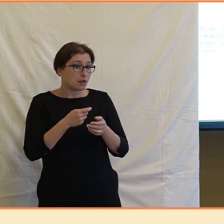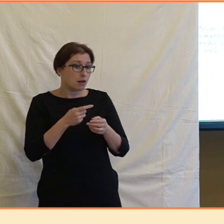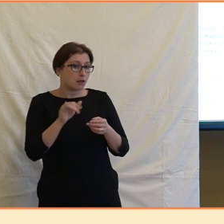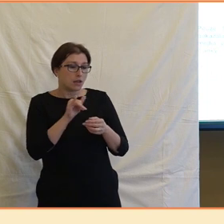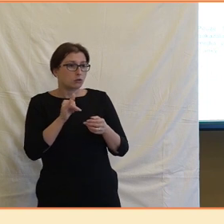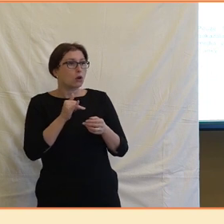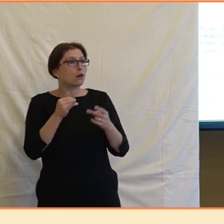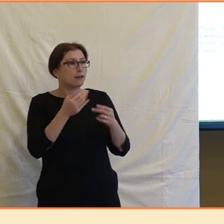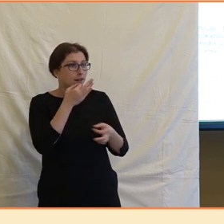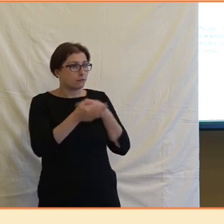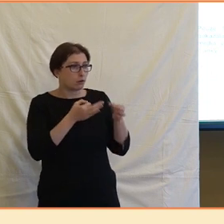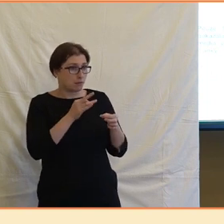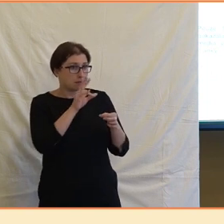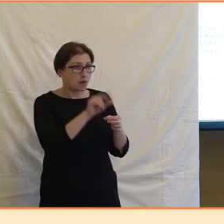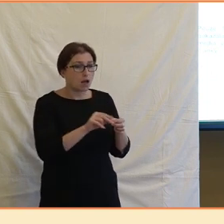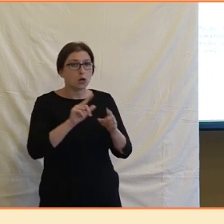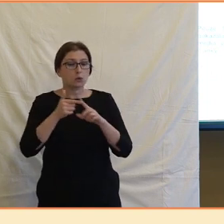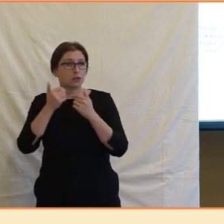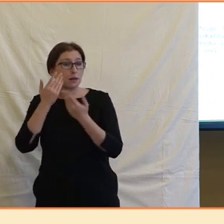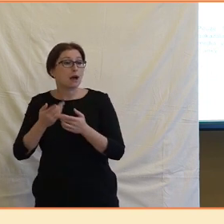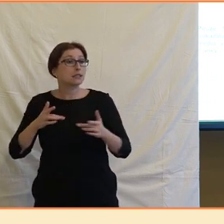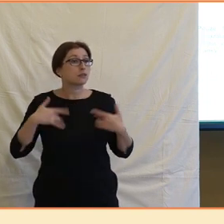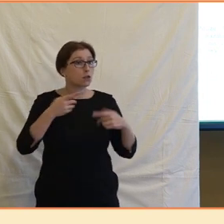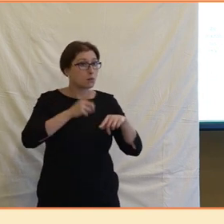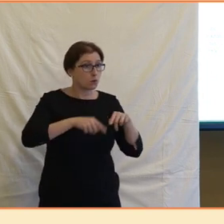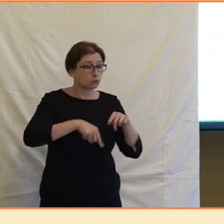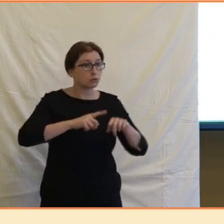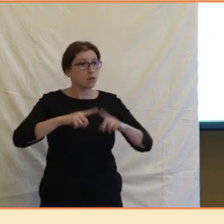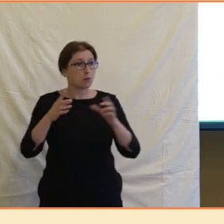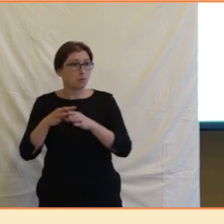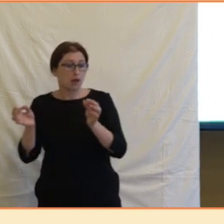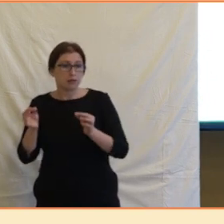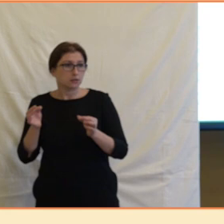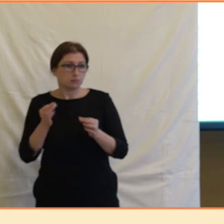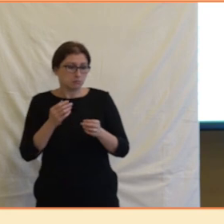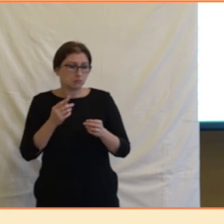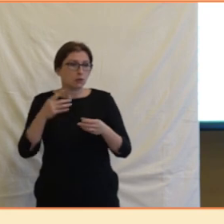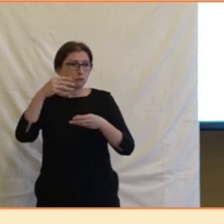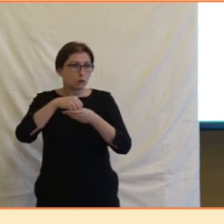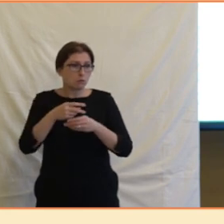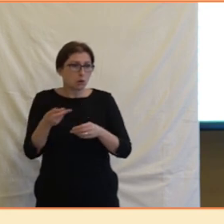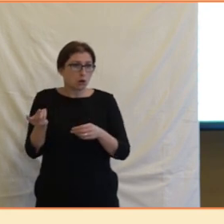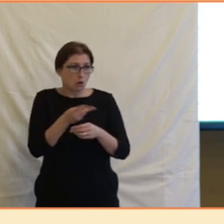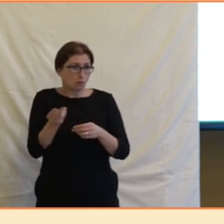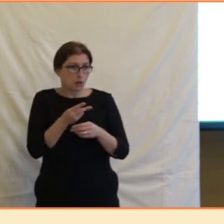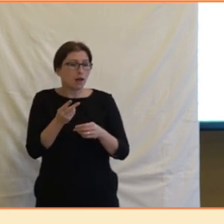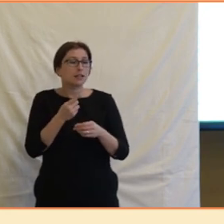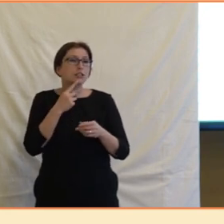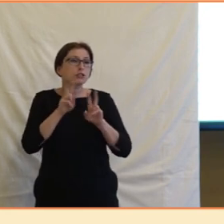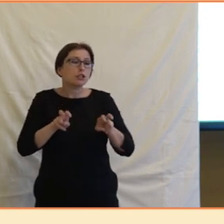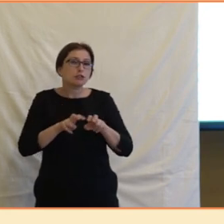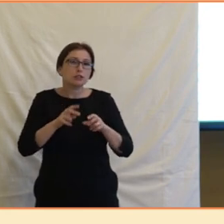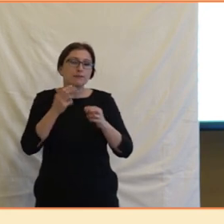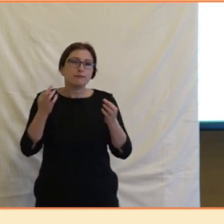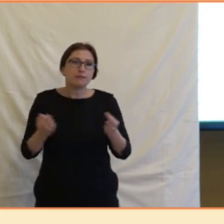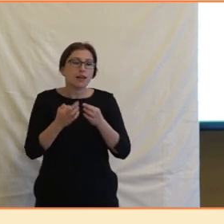být osoby s postižením nebo jinak zde dříve definované, ale v podstatě bavíme se zde o